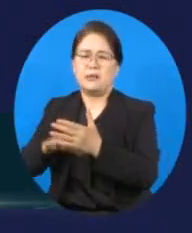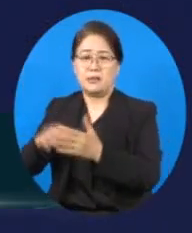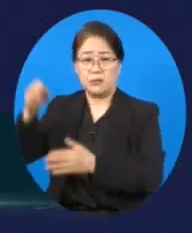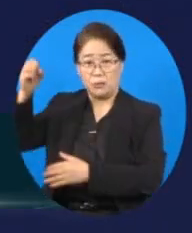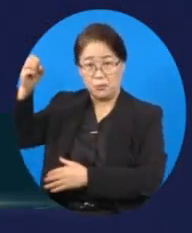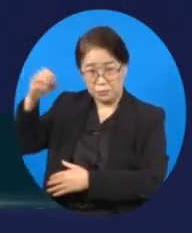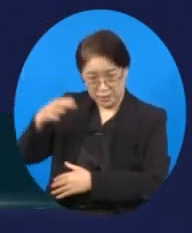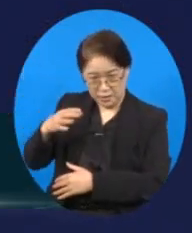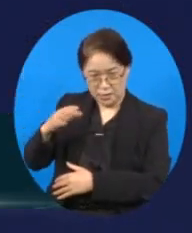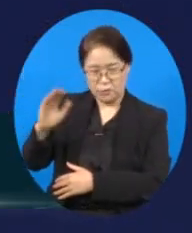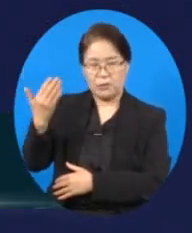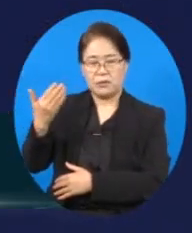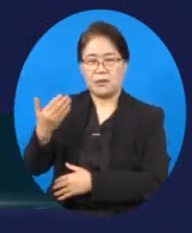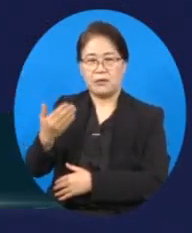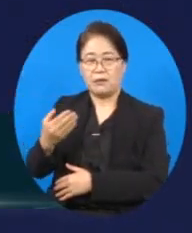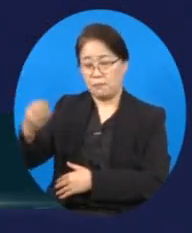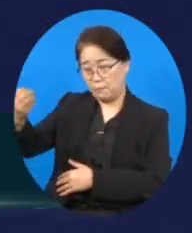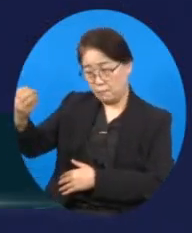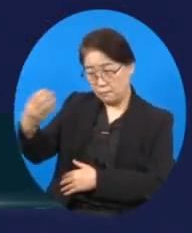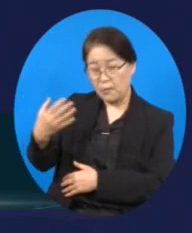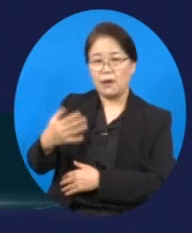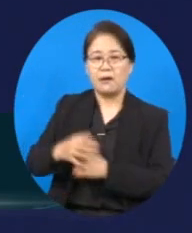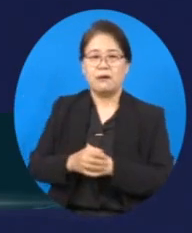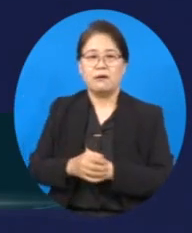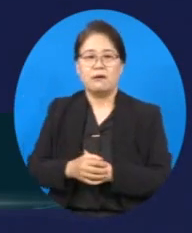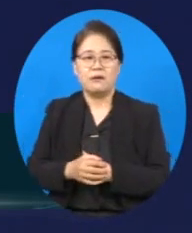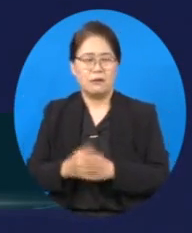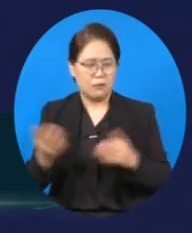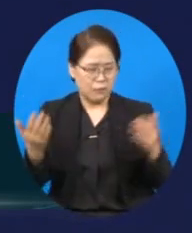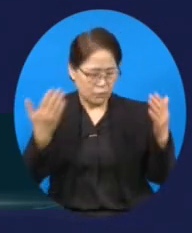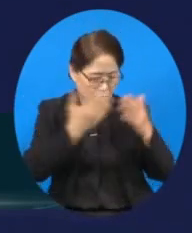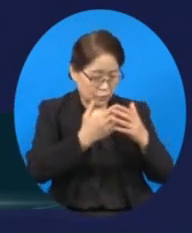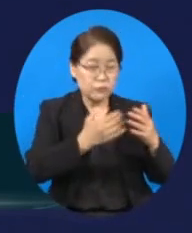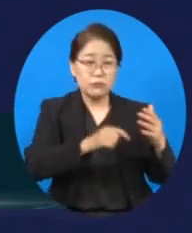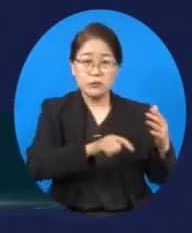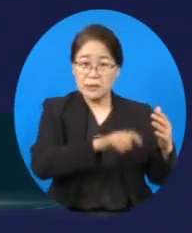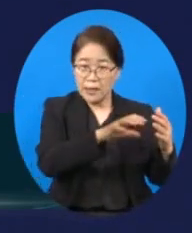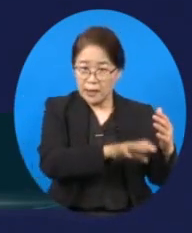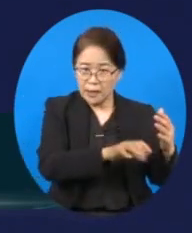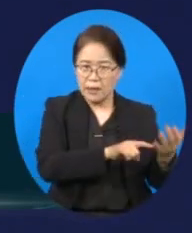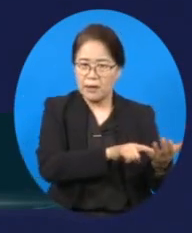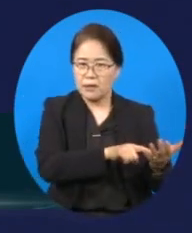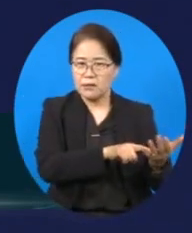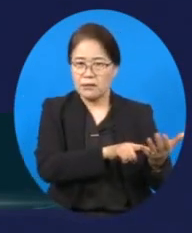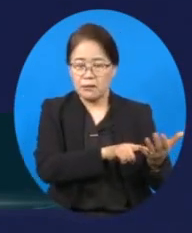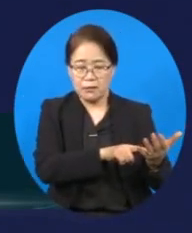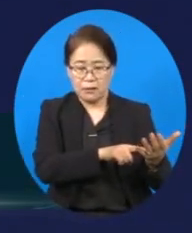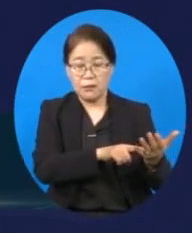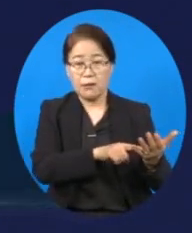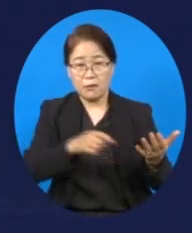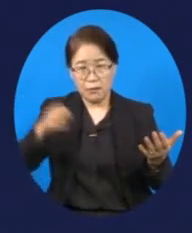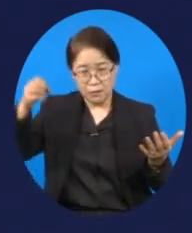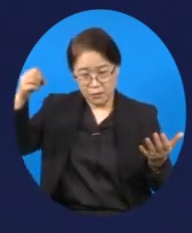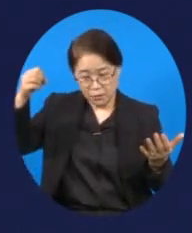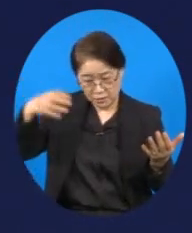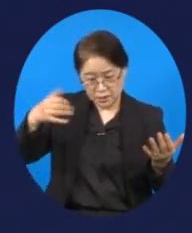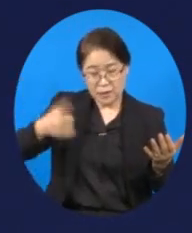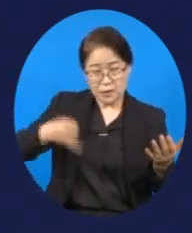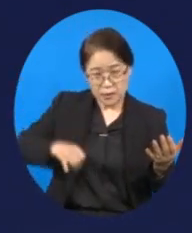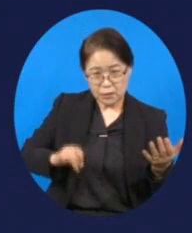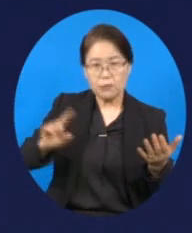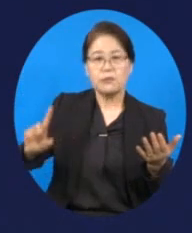말합니다 그렇습니다 여러분 우리가이 어두운 세상 속에서 빛의 자녀로 빛을 바라는 자로